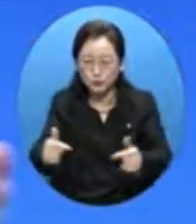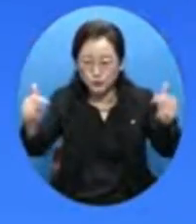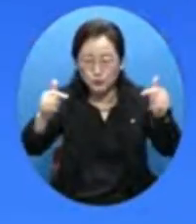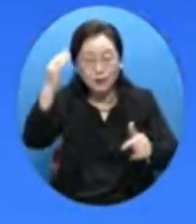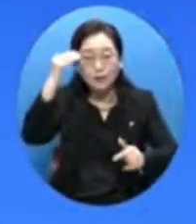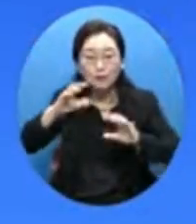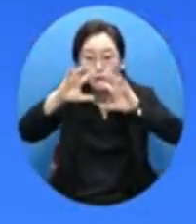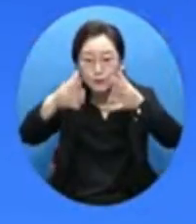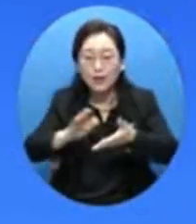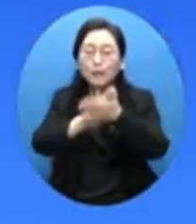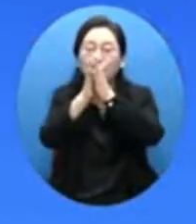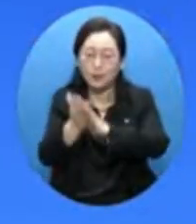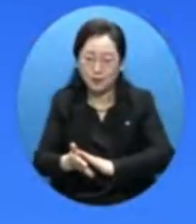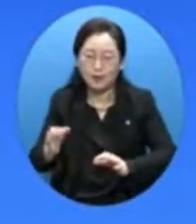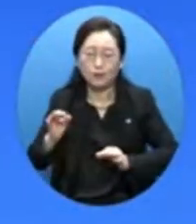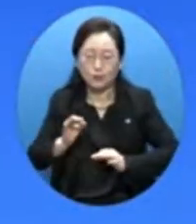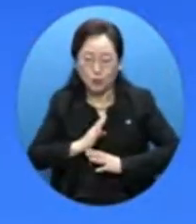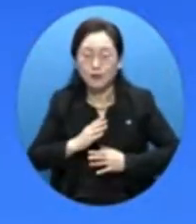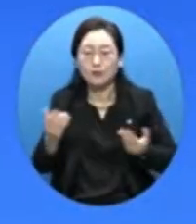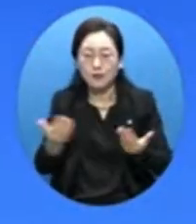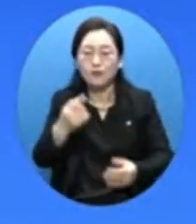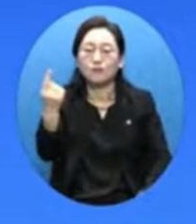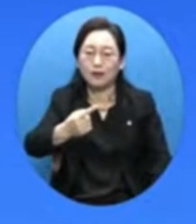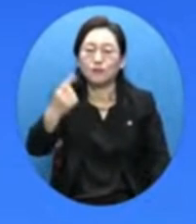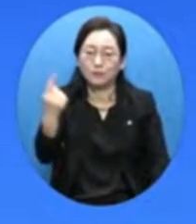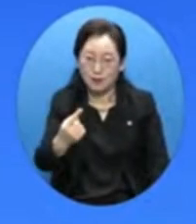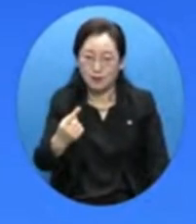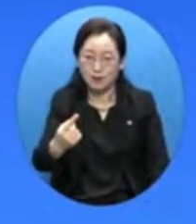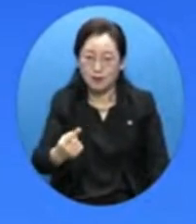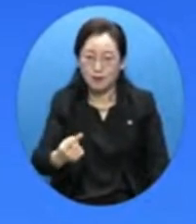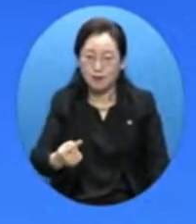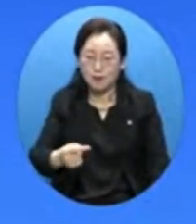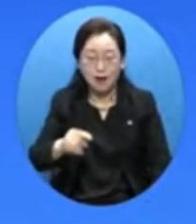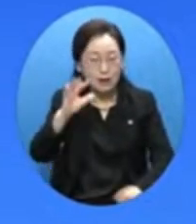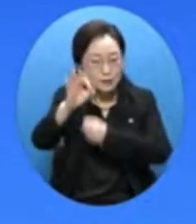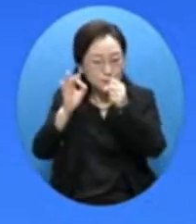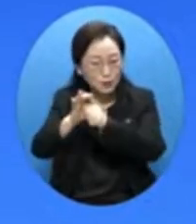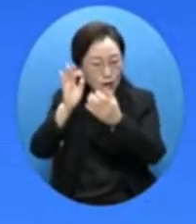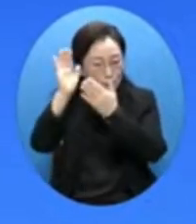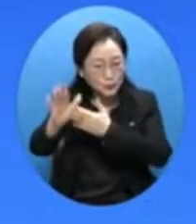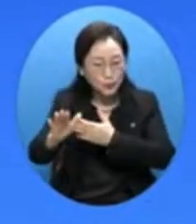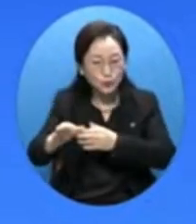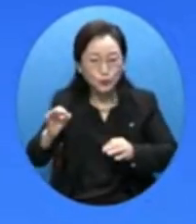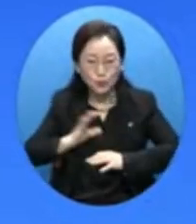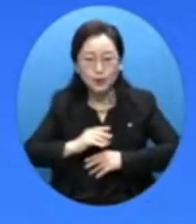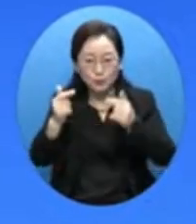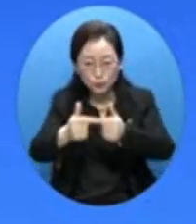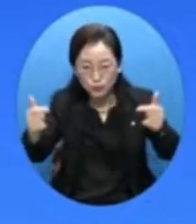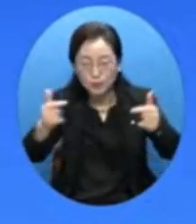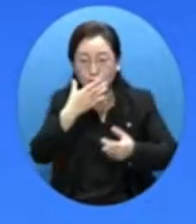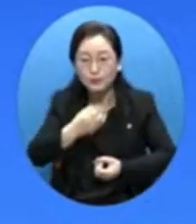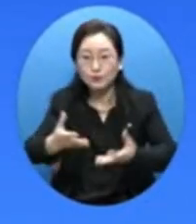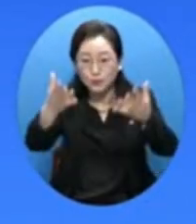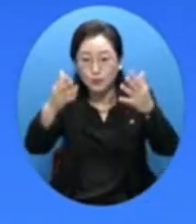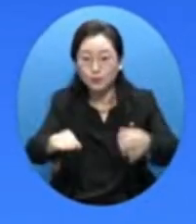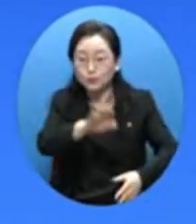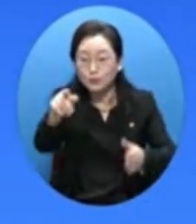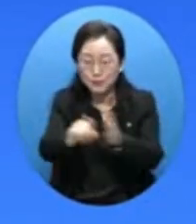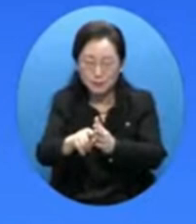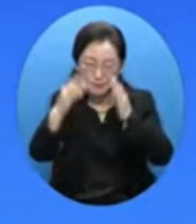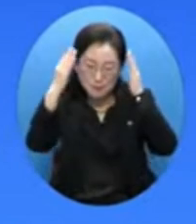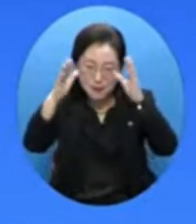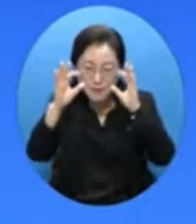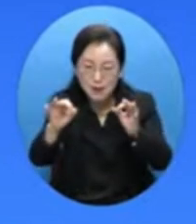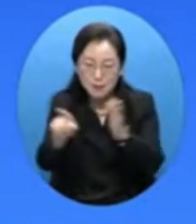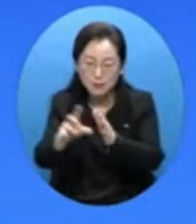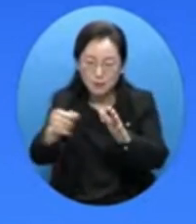대한민국이 변화되는 놀라운 역사가 일어나게 될 것입니다. 향후 10년 동안 이 놀라운 부흥과 놀라운 축복을 우리가 믿음으로 바라보며